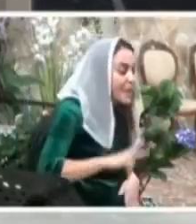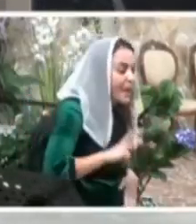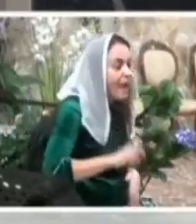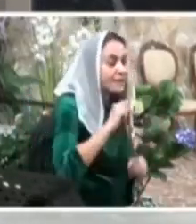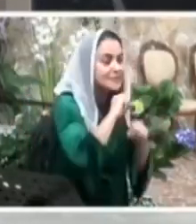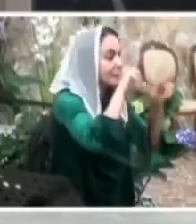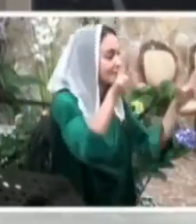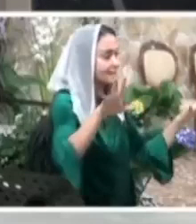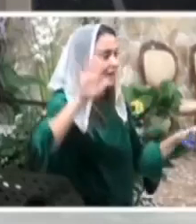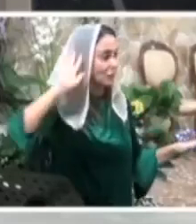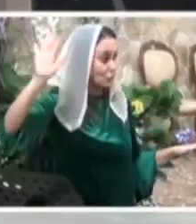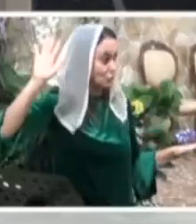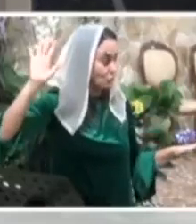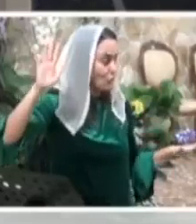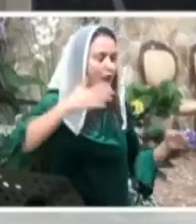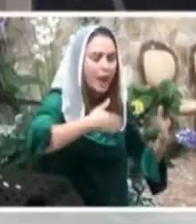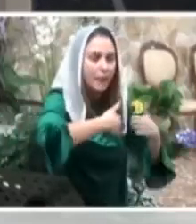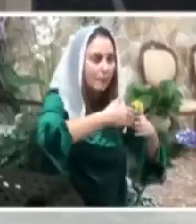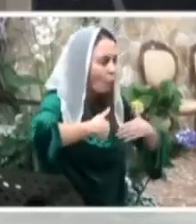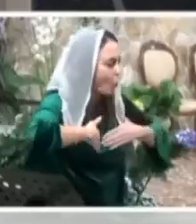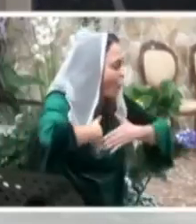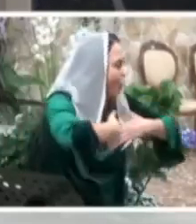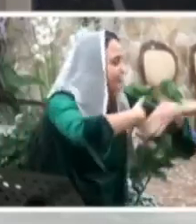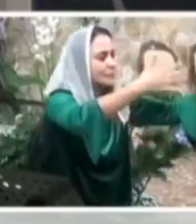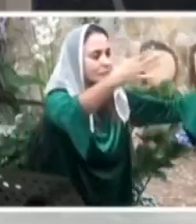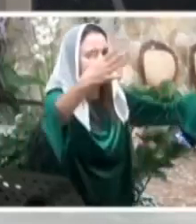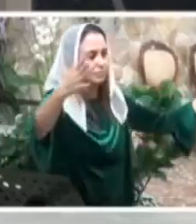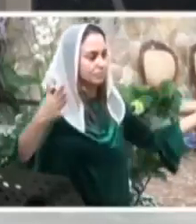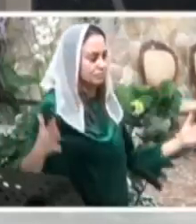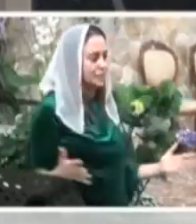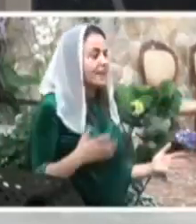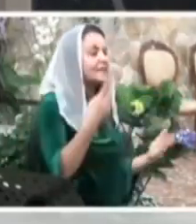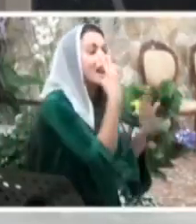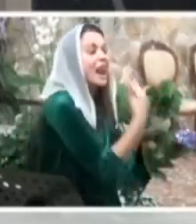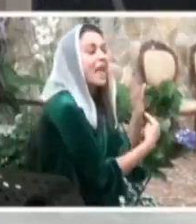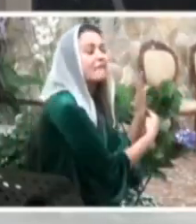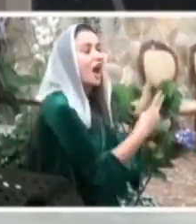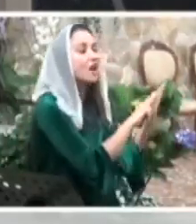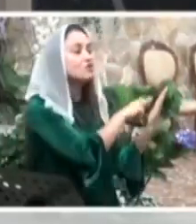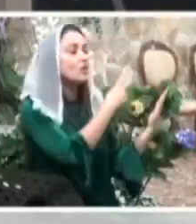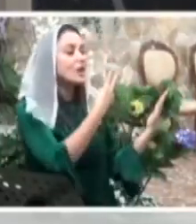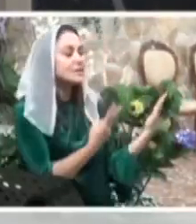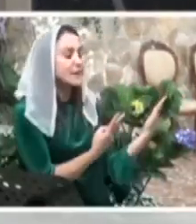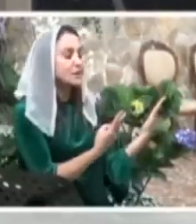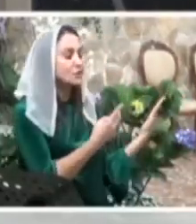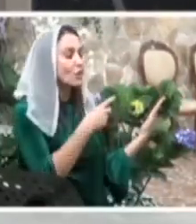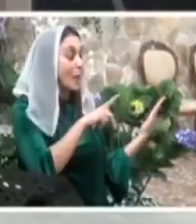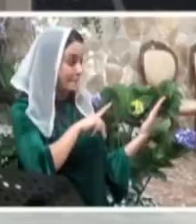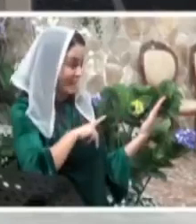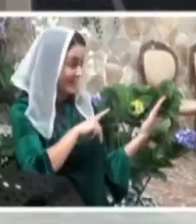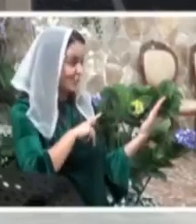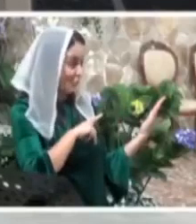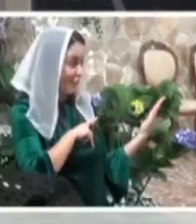sorella. La porta dell'evangelizzazione sia una porta